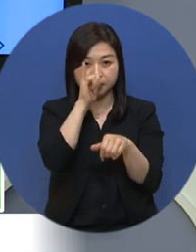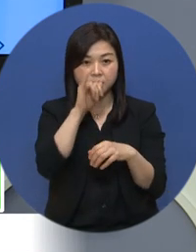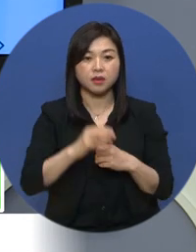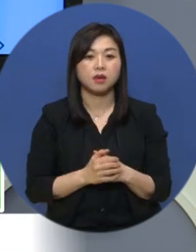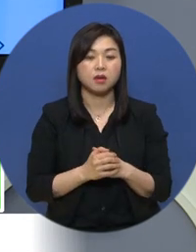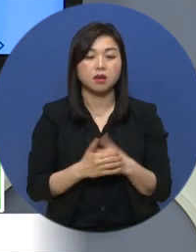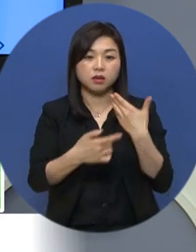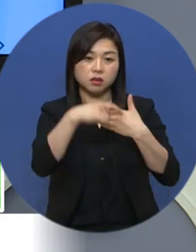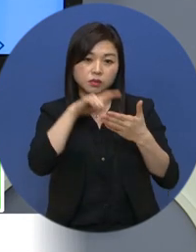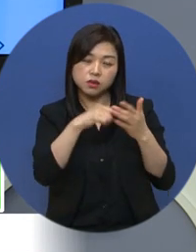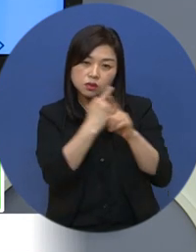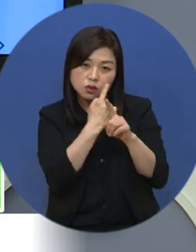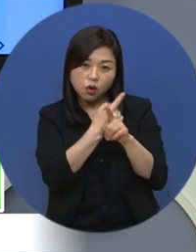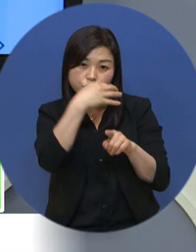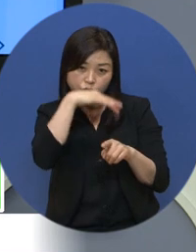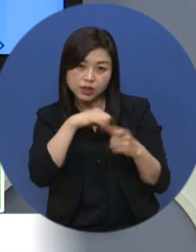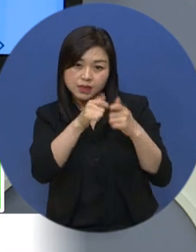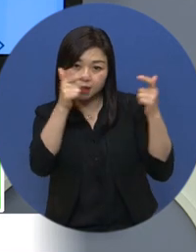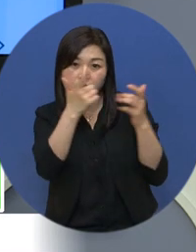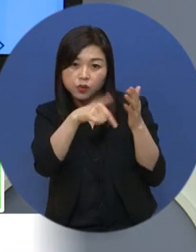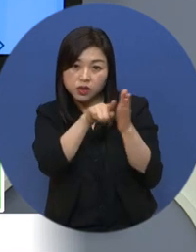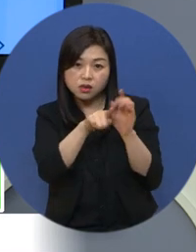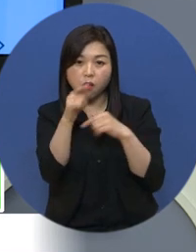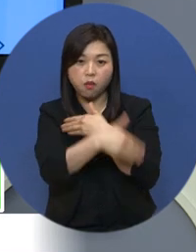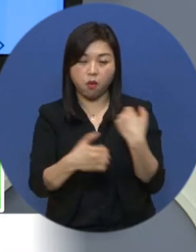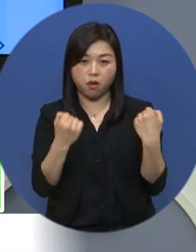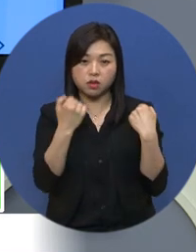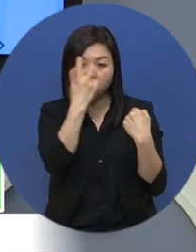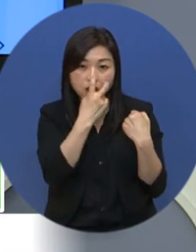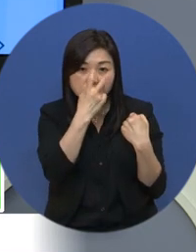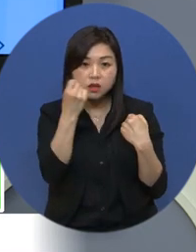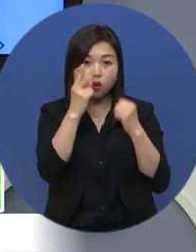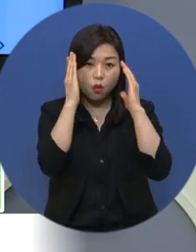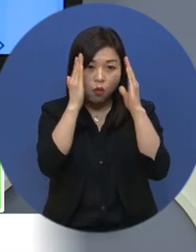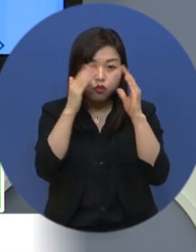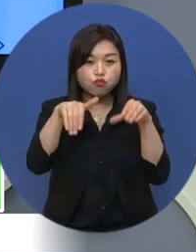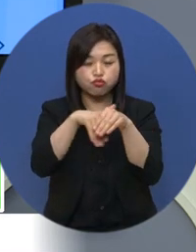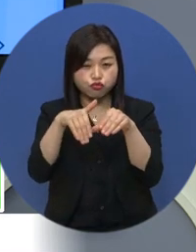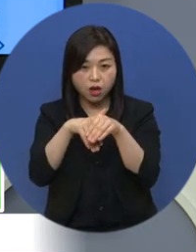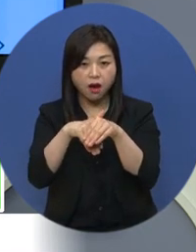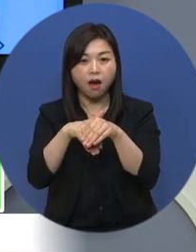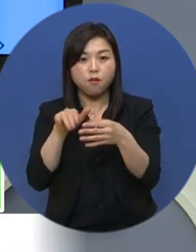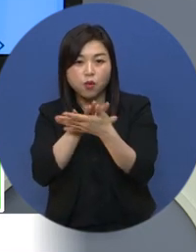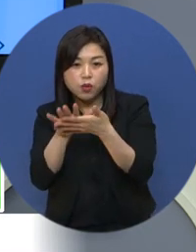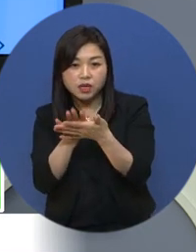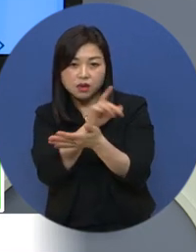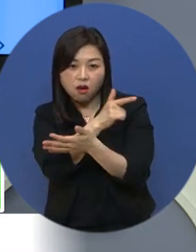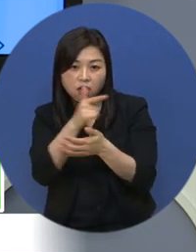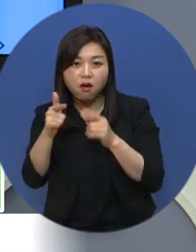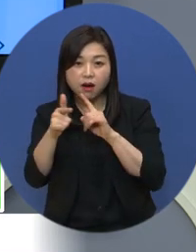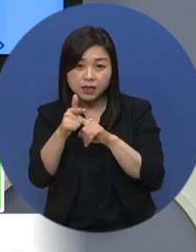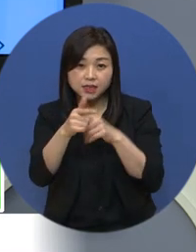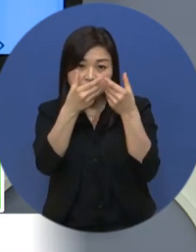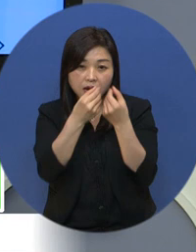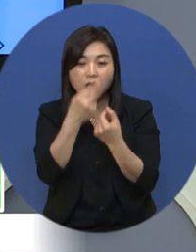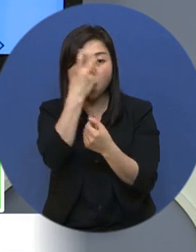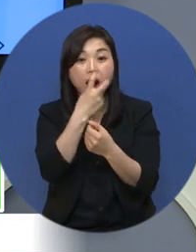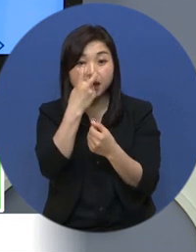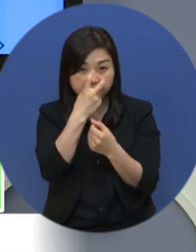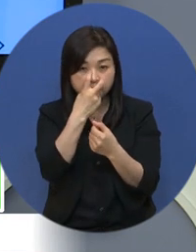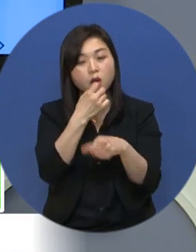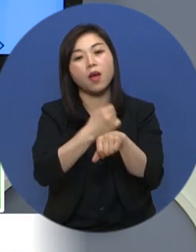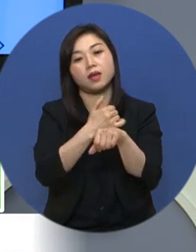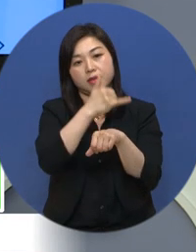또한 심리 치료의 효과를 높이기 위해 건강관리와 학습 문화 여가 등 통합 사례 관리 프로그램도 같이 지원됩니다